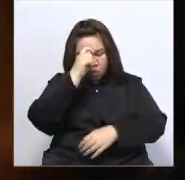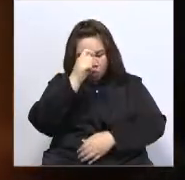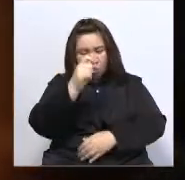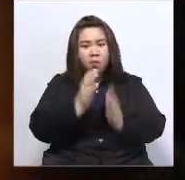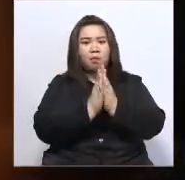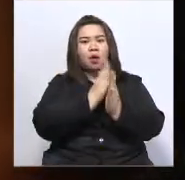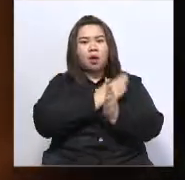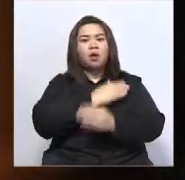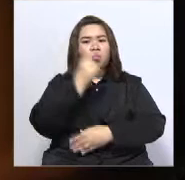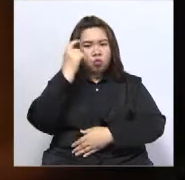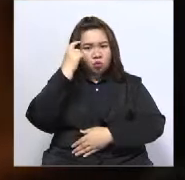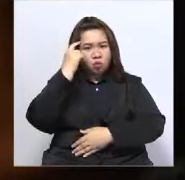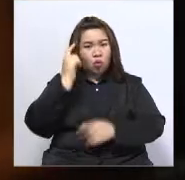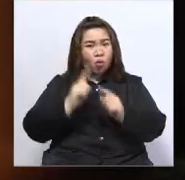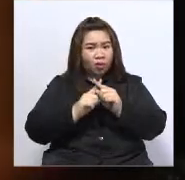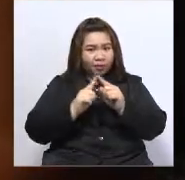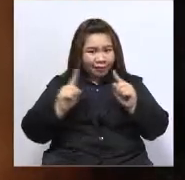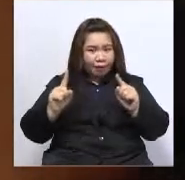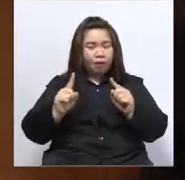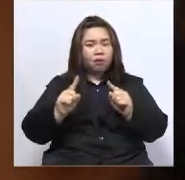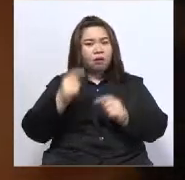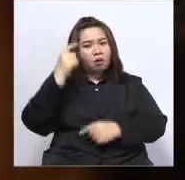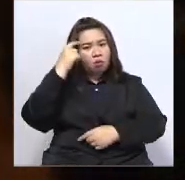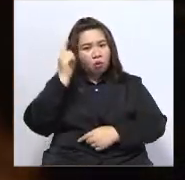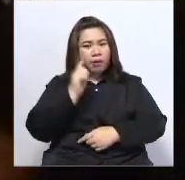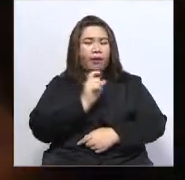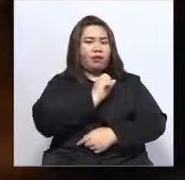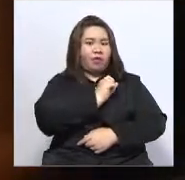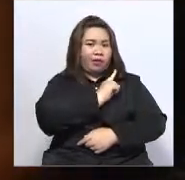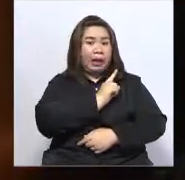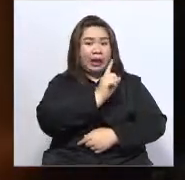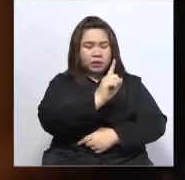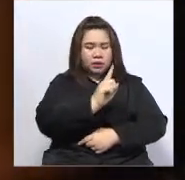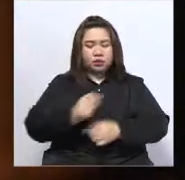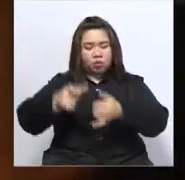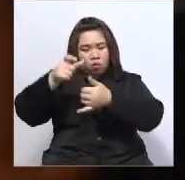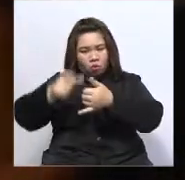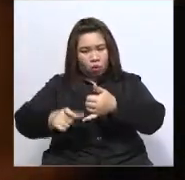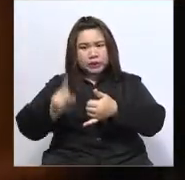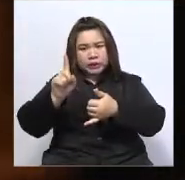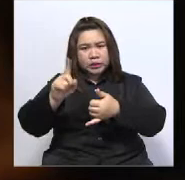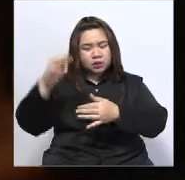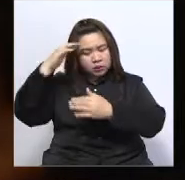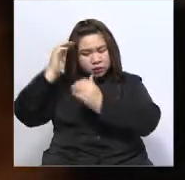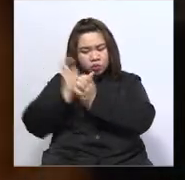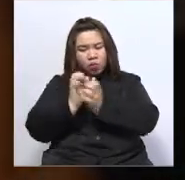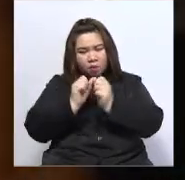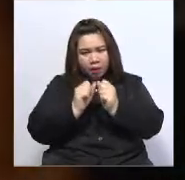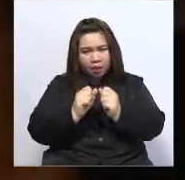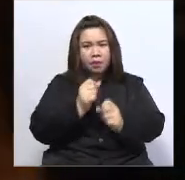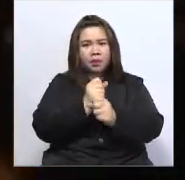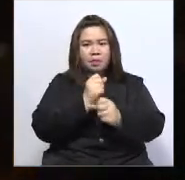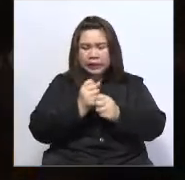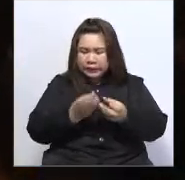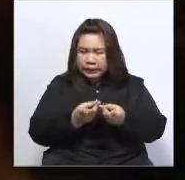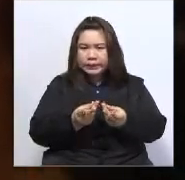นะครับระหว่างสถาบันสถานะกับบุคคลนะครับตำรวจทำงานด้วยความรอบคอบละเอียดนะ